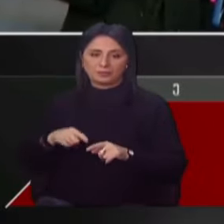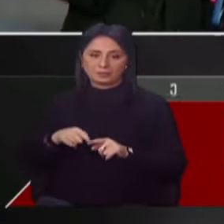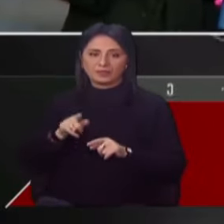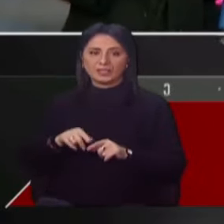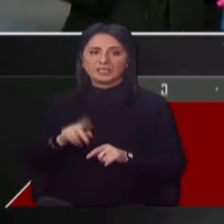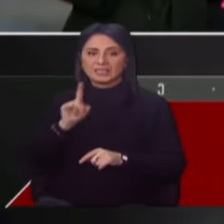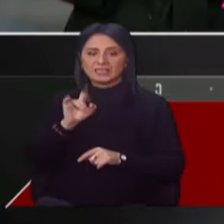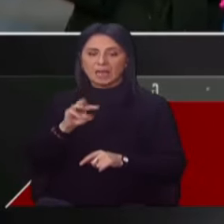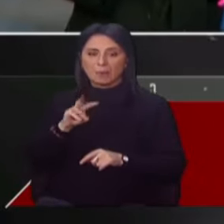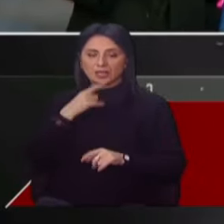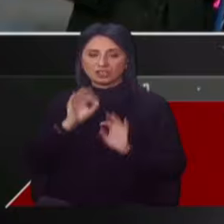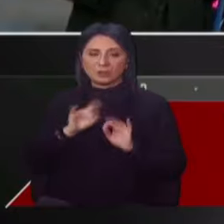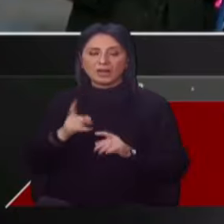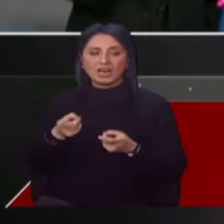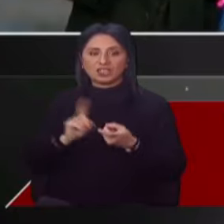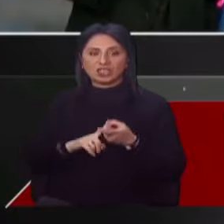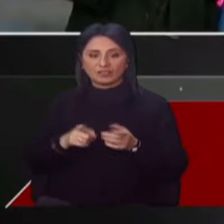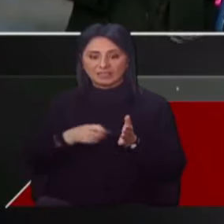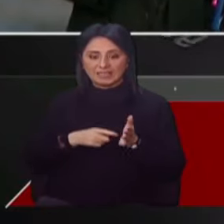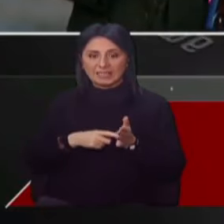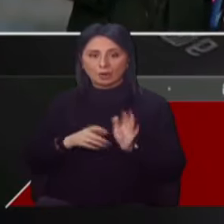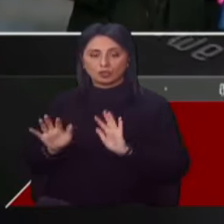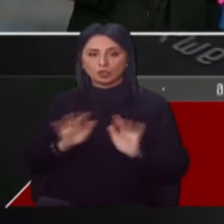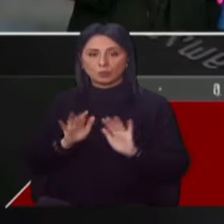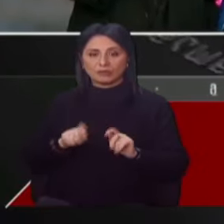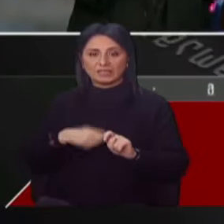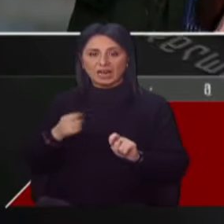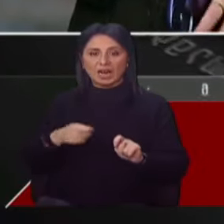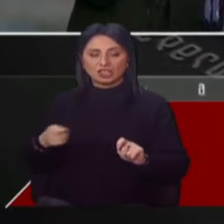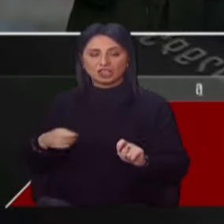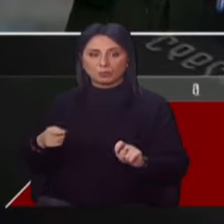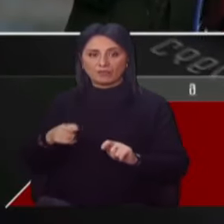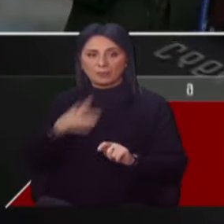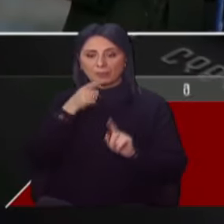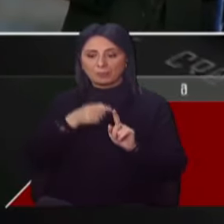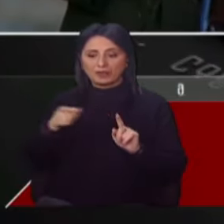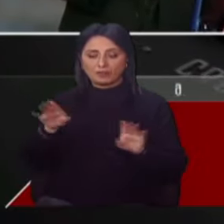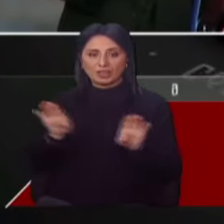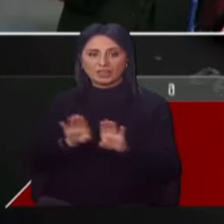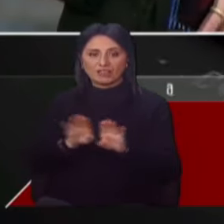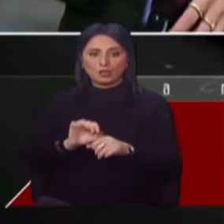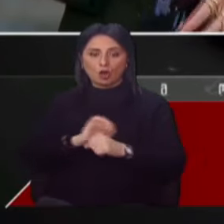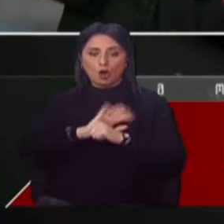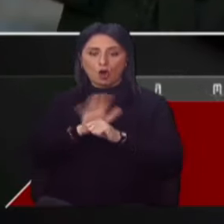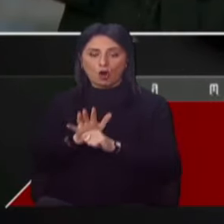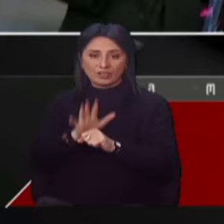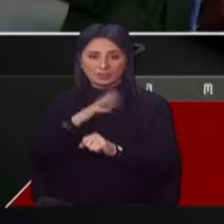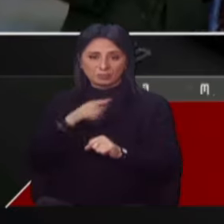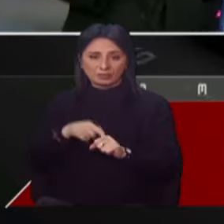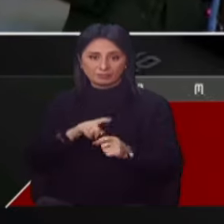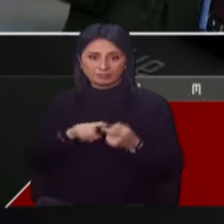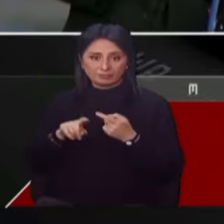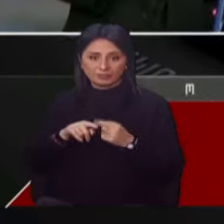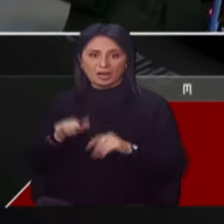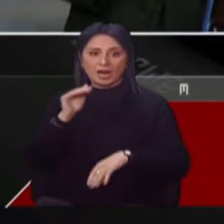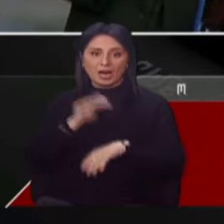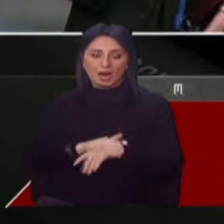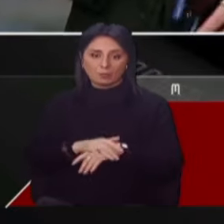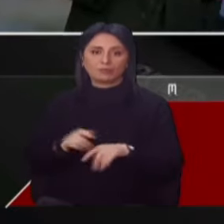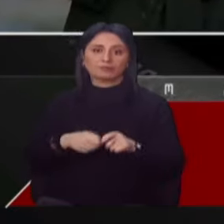ბექა ძამაშვილის განცხადებით, რაც შეეხება საგამოძიებო პროცესის გაჭიანურებას, ამ პერიოდს დაემთხვა COVID პანდემია და სწორედ შეიძლება ეს გარემოება